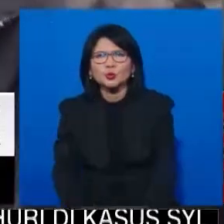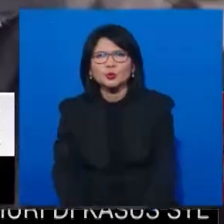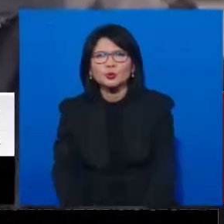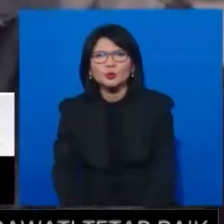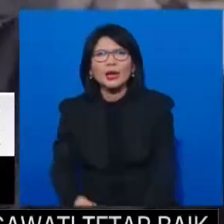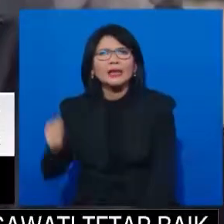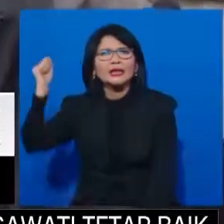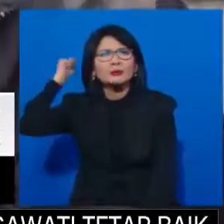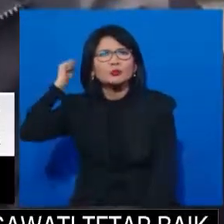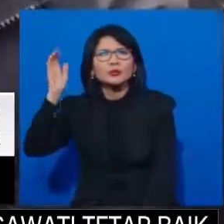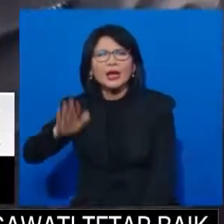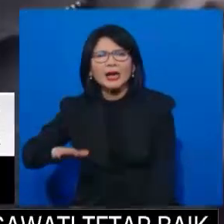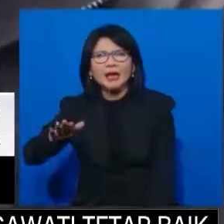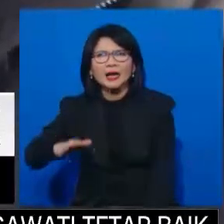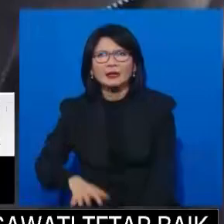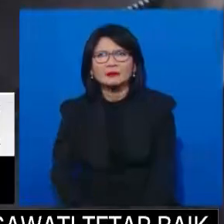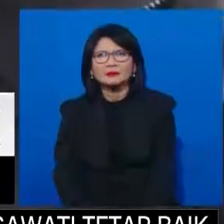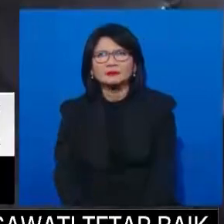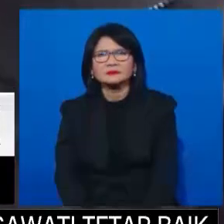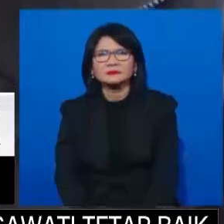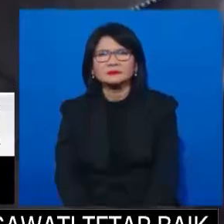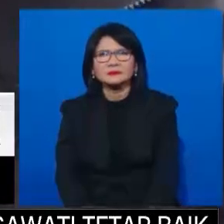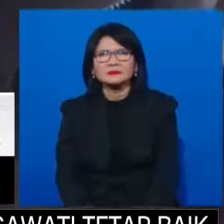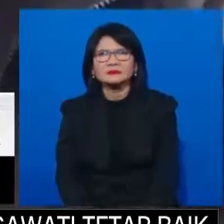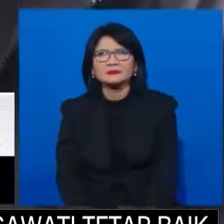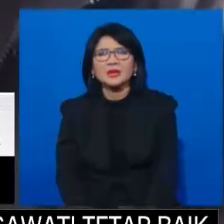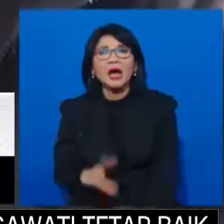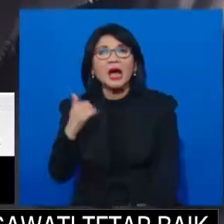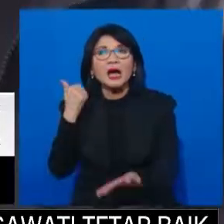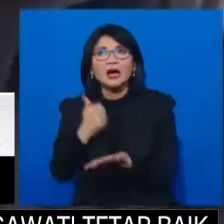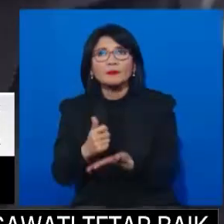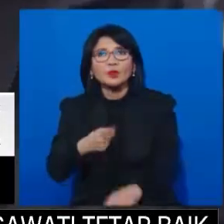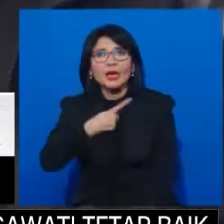sama Amel. Kebetulan kita